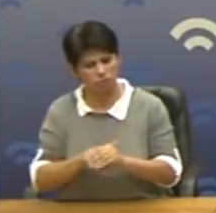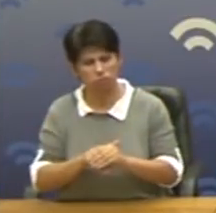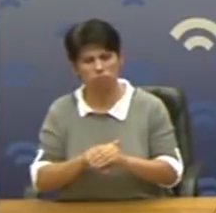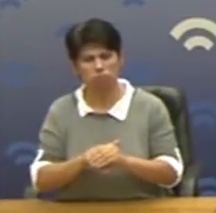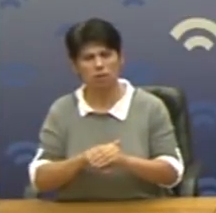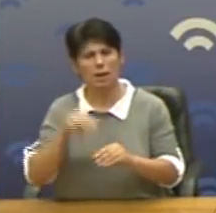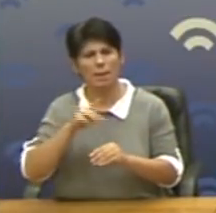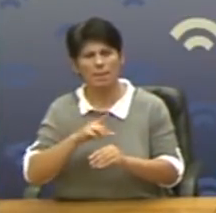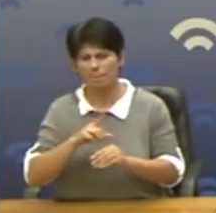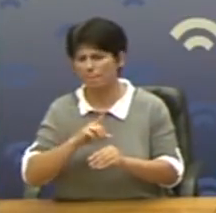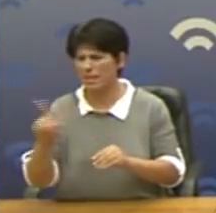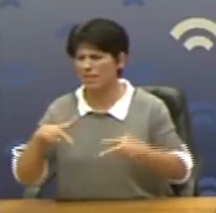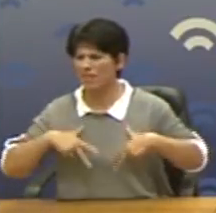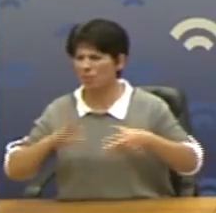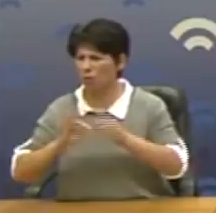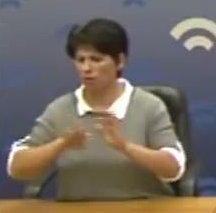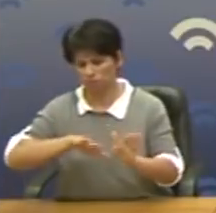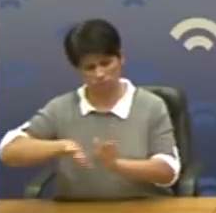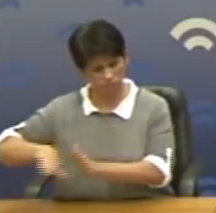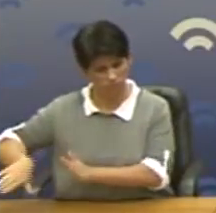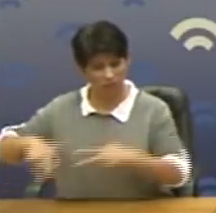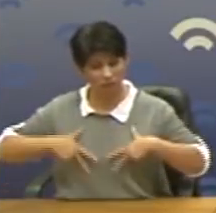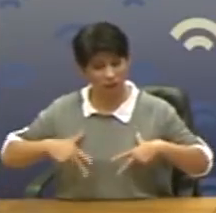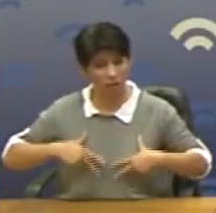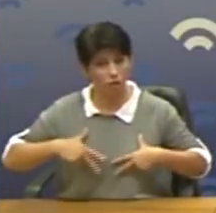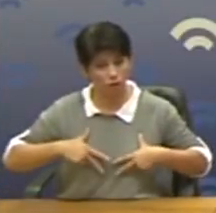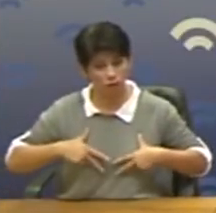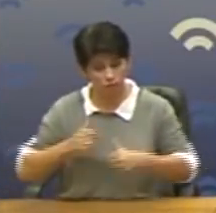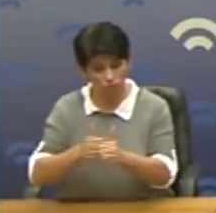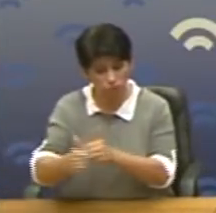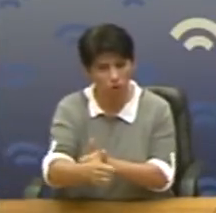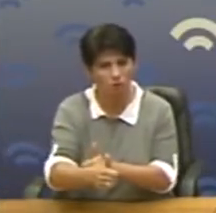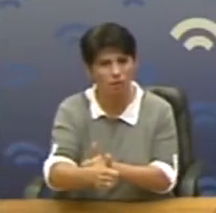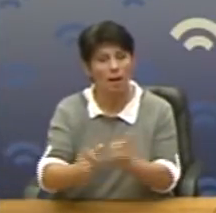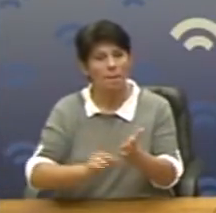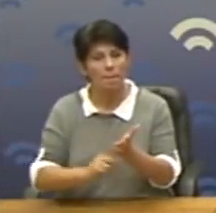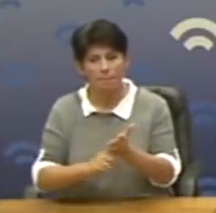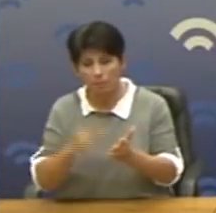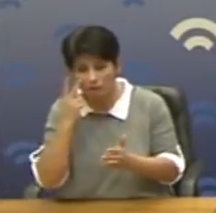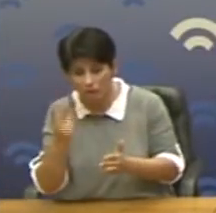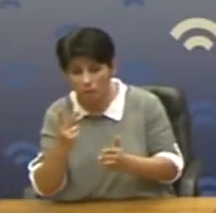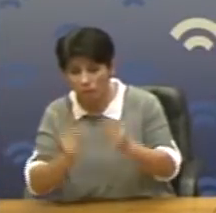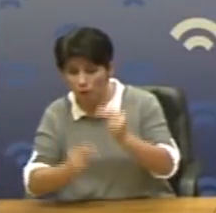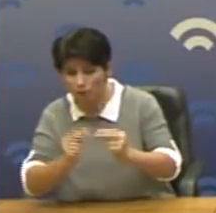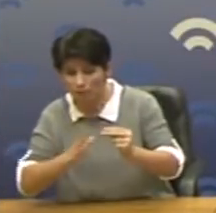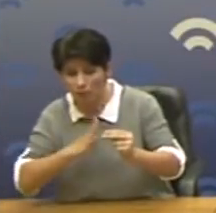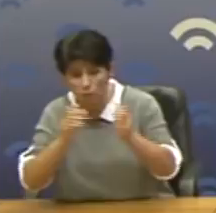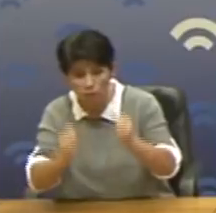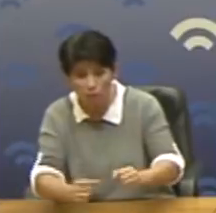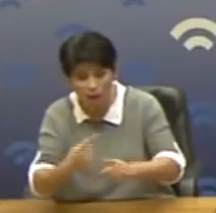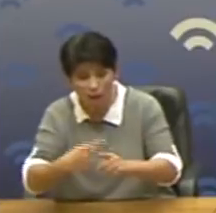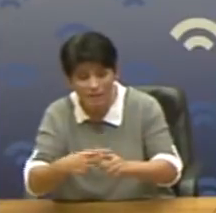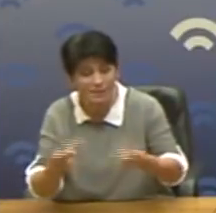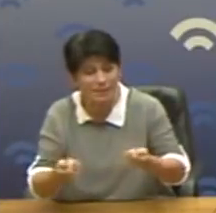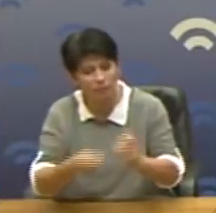ΜΚΟ. Ο σχεδιασμός θα πρέπει να παίρνει υπόψη τις ανάγκες κατανομής και τα προβλήματα των κατοίκων. Εμείς